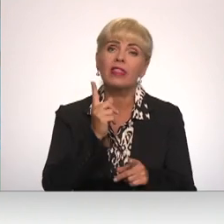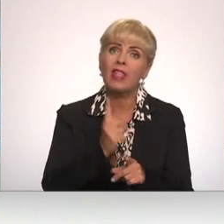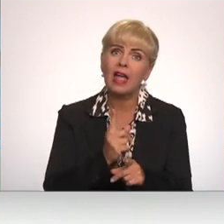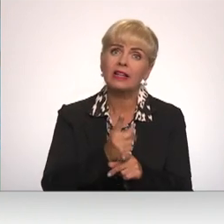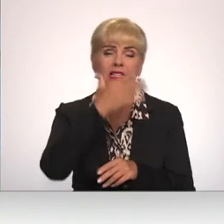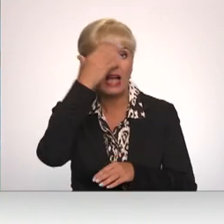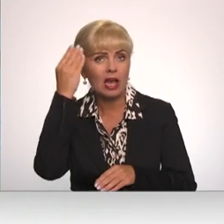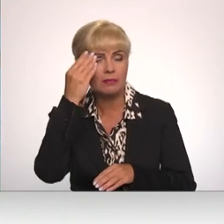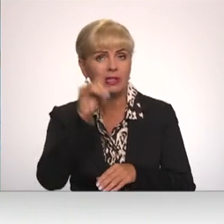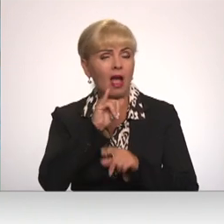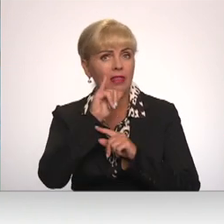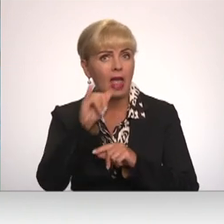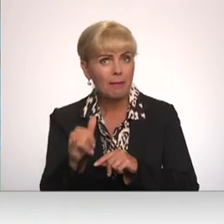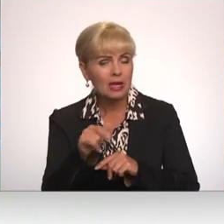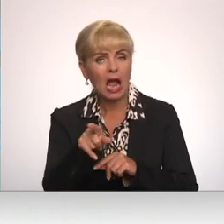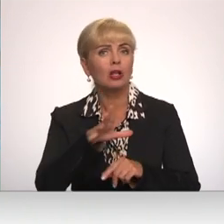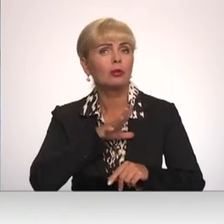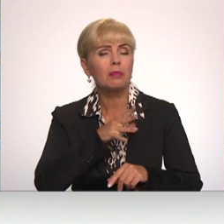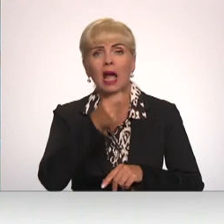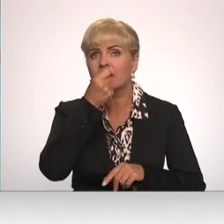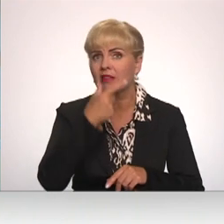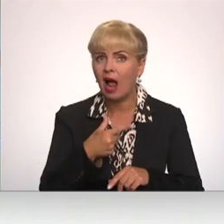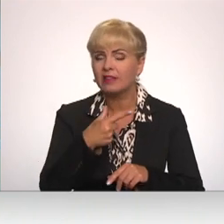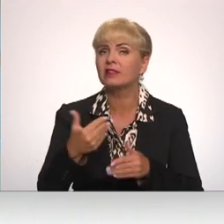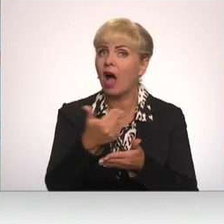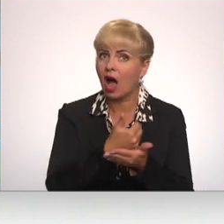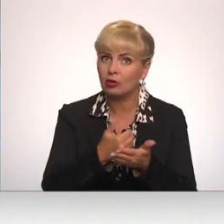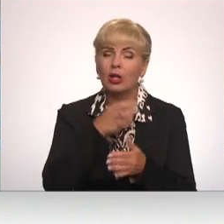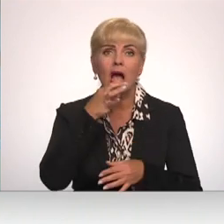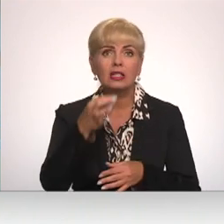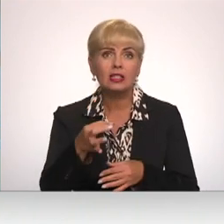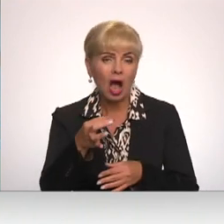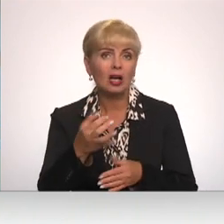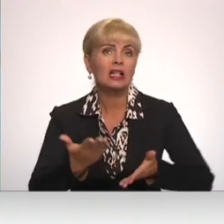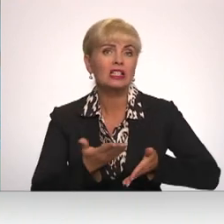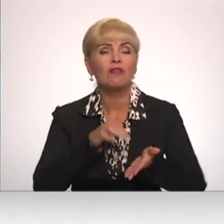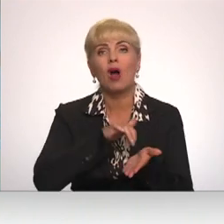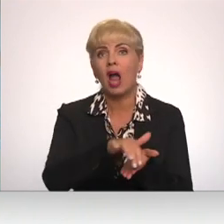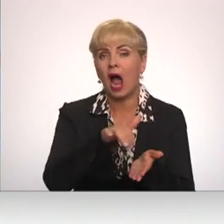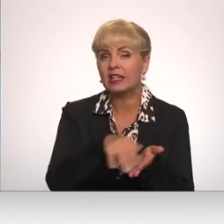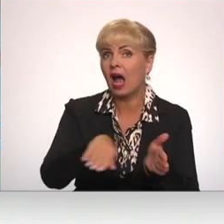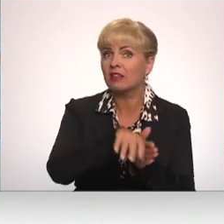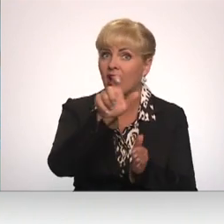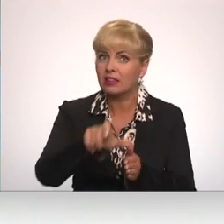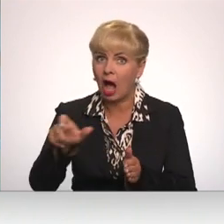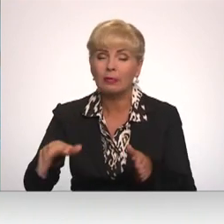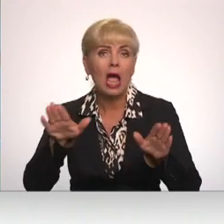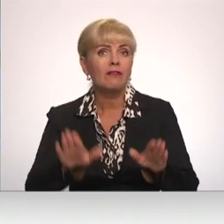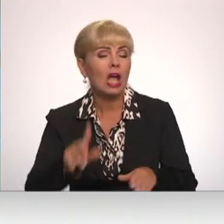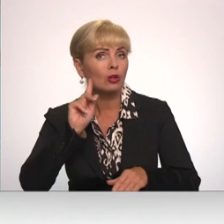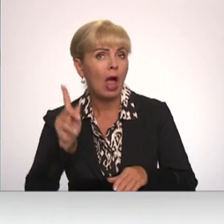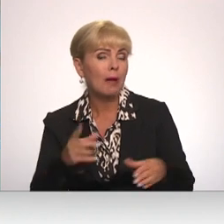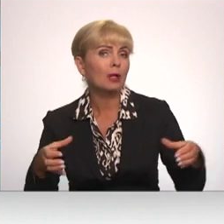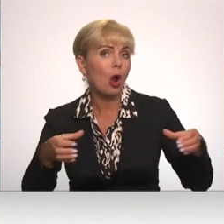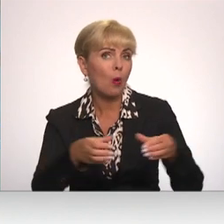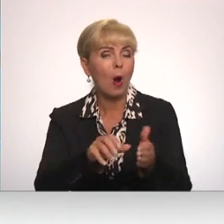un nedrīkst pieļaut, ka kas jebkas tik traģisks atkārtotos, tā saka dzīvo gājiena Rīgā dalībnieki, gan vietējās ebreju kopienas